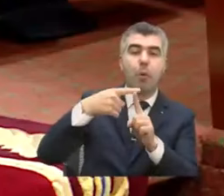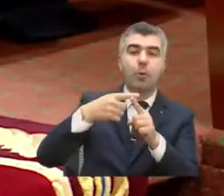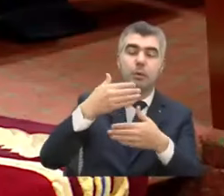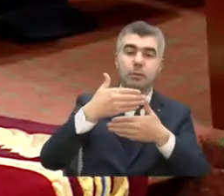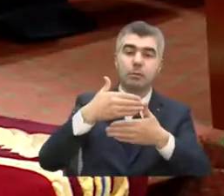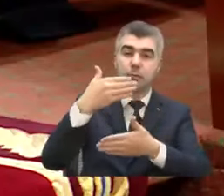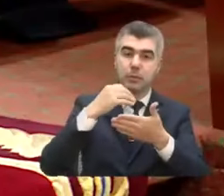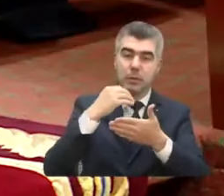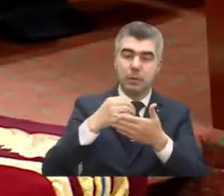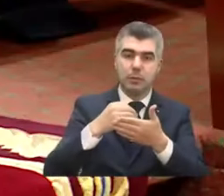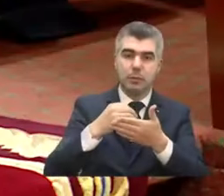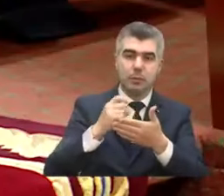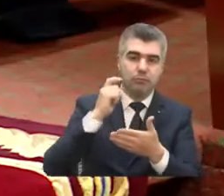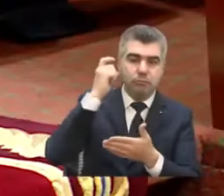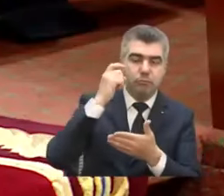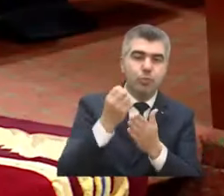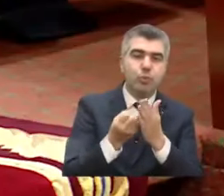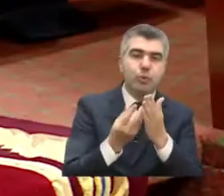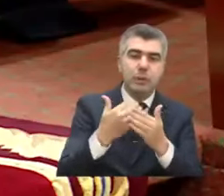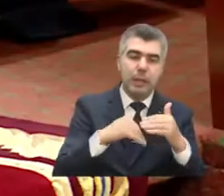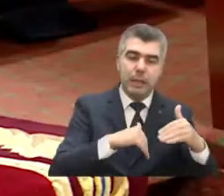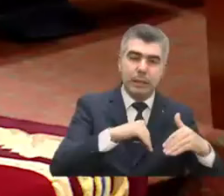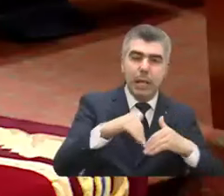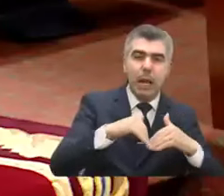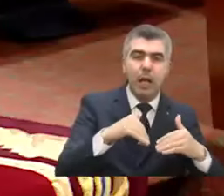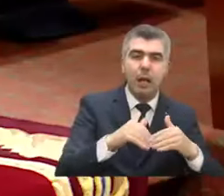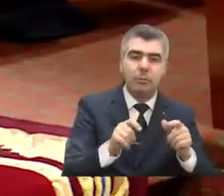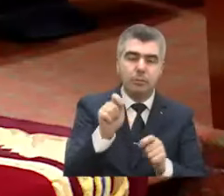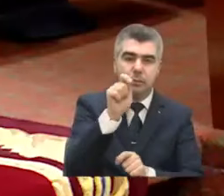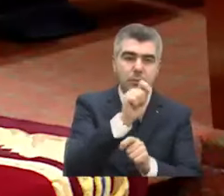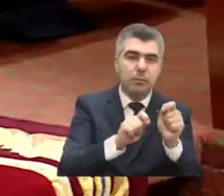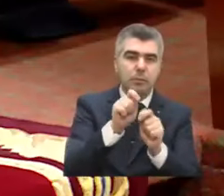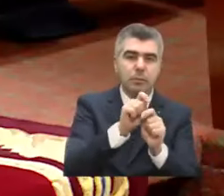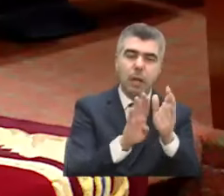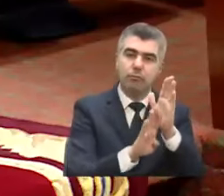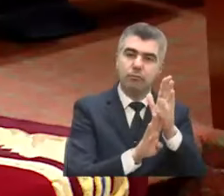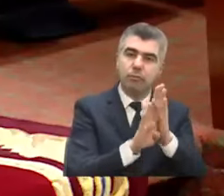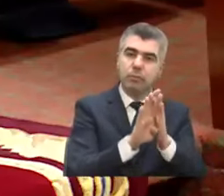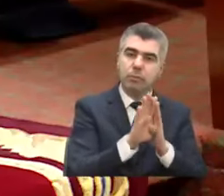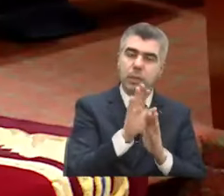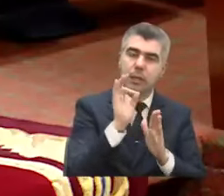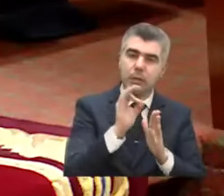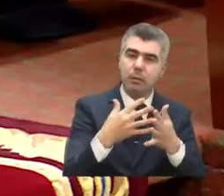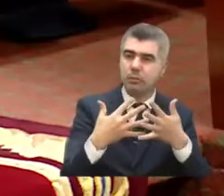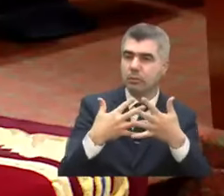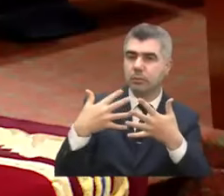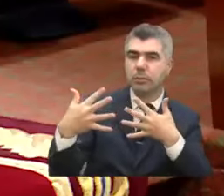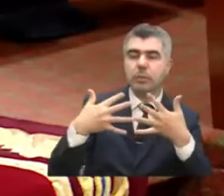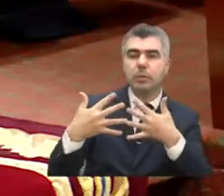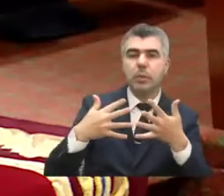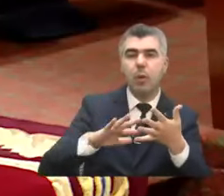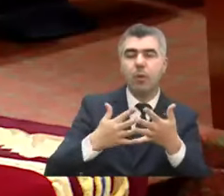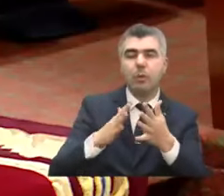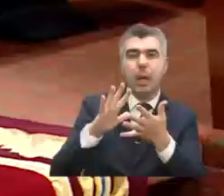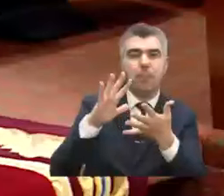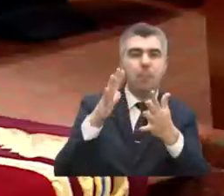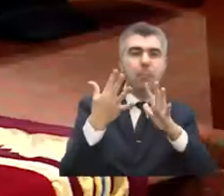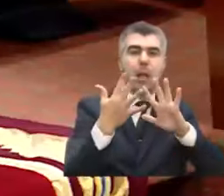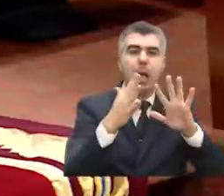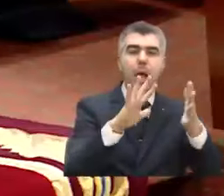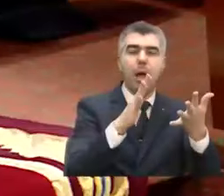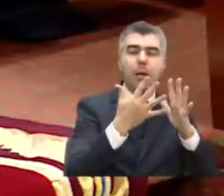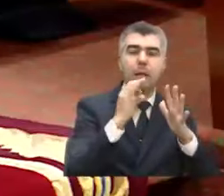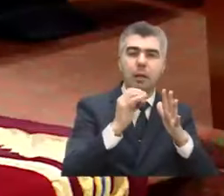والابتكار في الخدمات والبنية التحتية من أجل تحقيق نمو مستدام وتشجيع التميز الميداني والبيئي وتنمية رأس